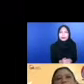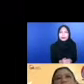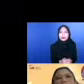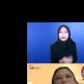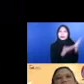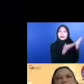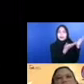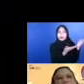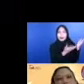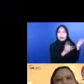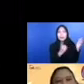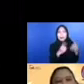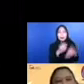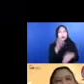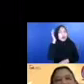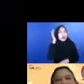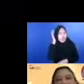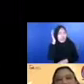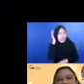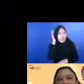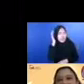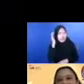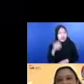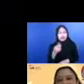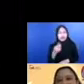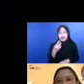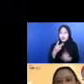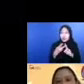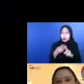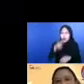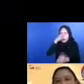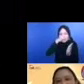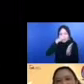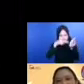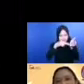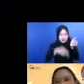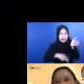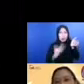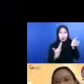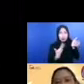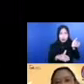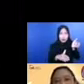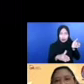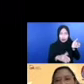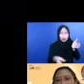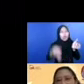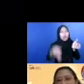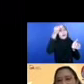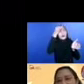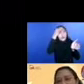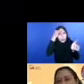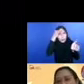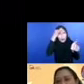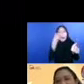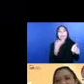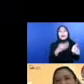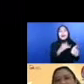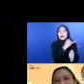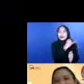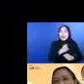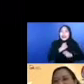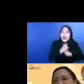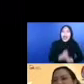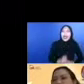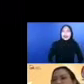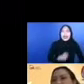sudah mendengar, dia harus sudah melihat dan membaca, dia harus sudah memikirkan dan memahami, baru dia melakukan aksi atau tindakan. Dan